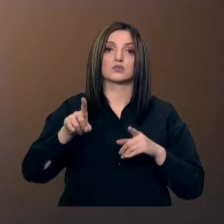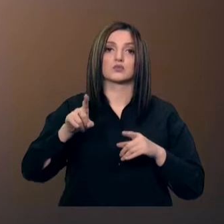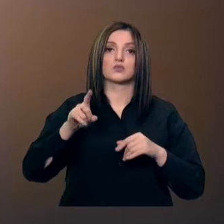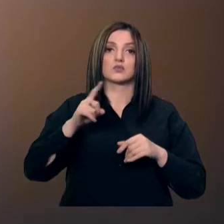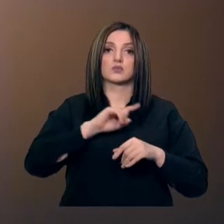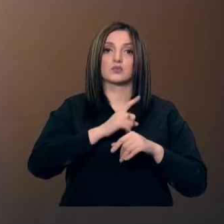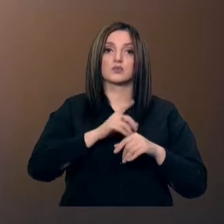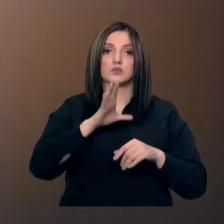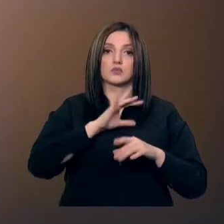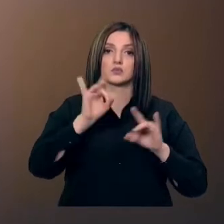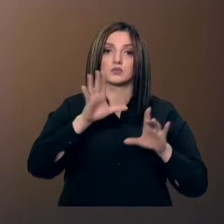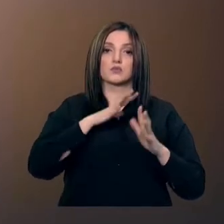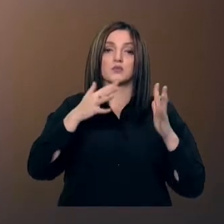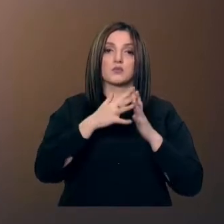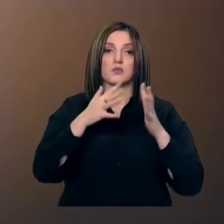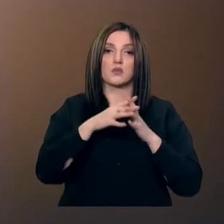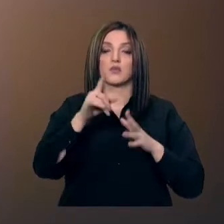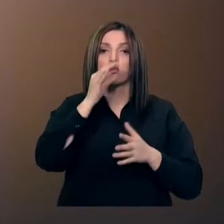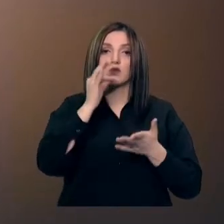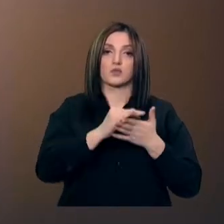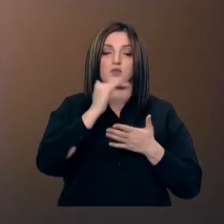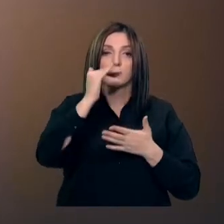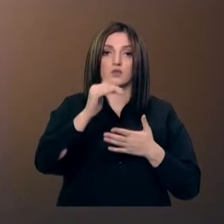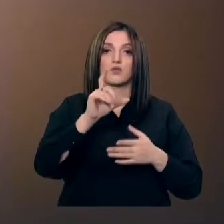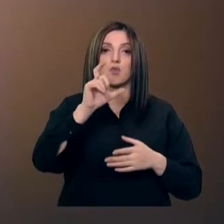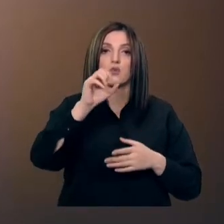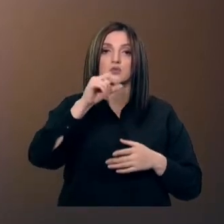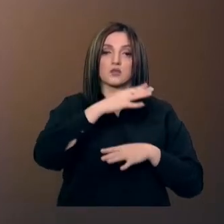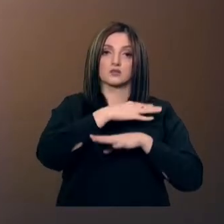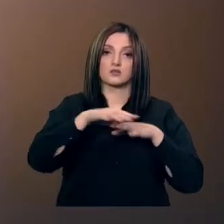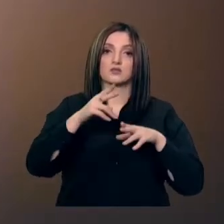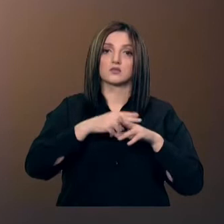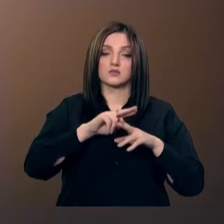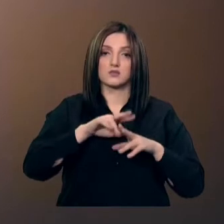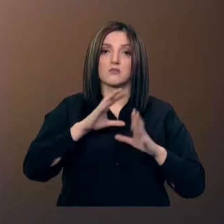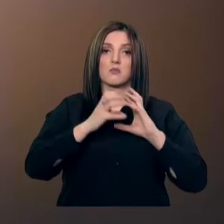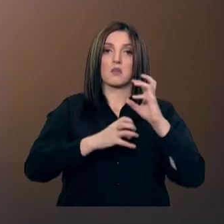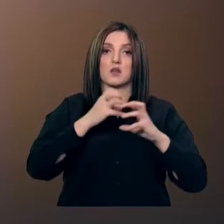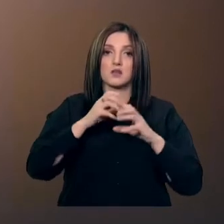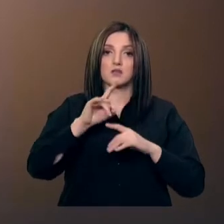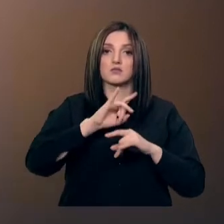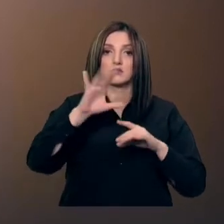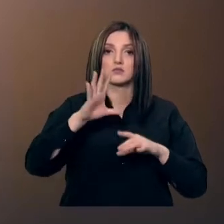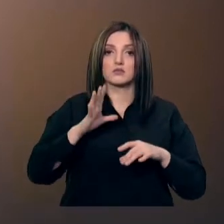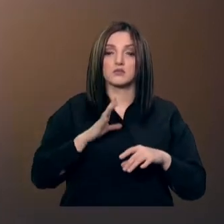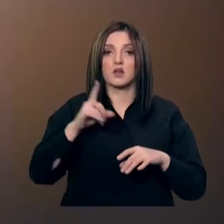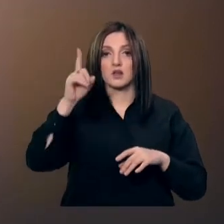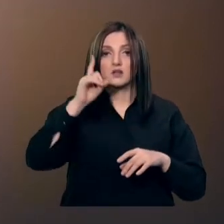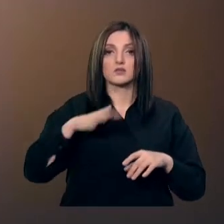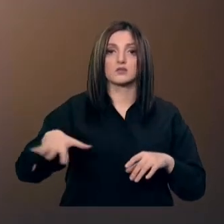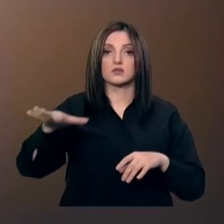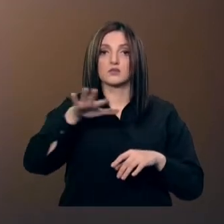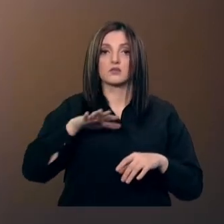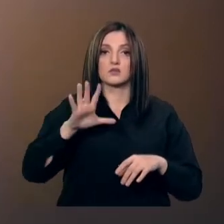üçün elan etdiyi müharibənin tərkib hissəsidir. Xocalı soyqırımı beynəlxalq ictimaiyyətdəki anti-Azərbaycan qüvvələrinin